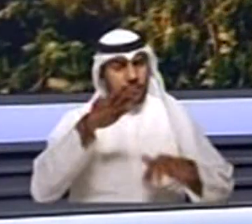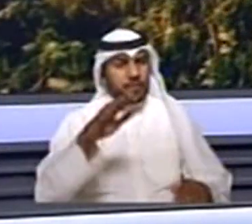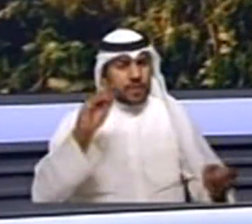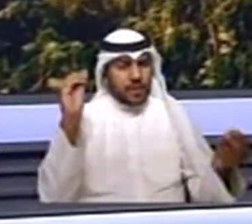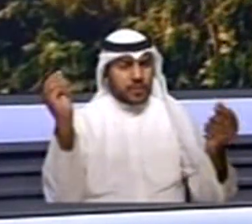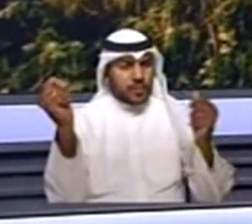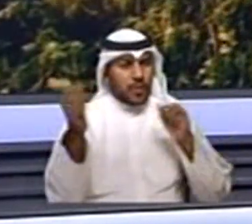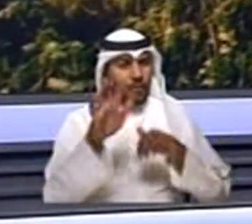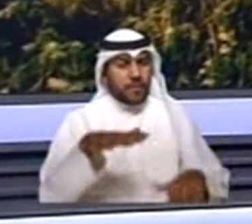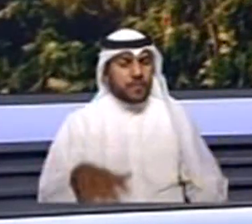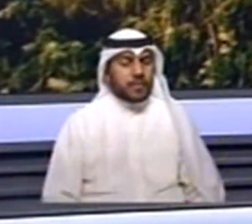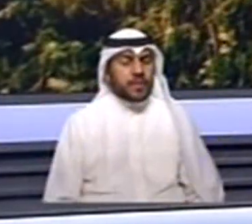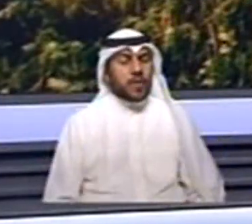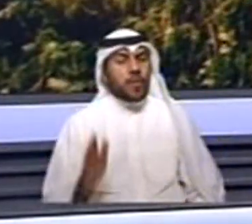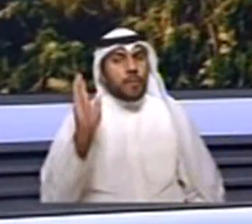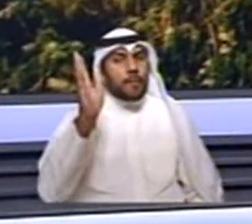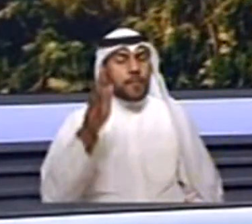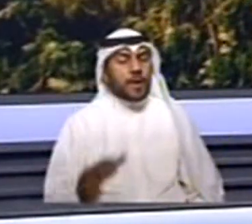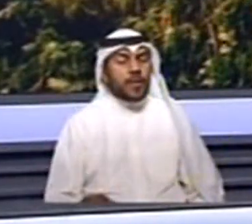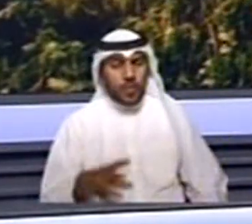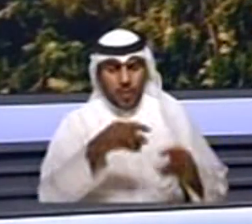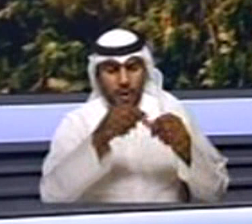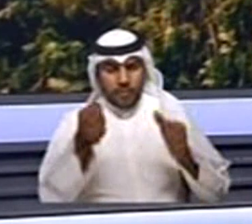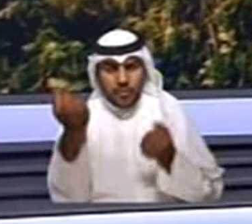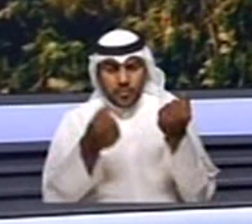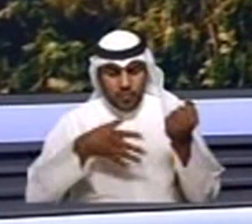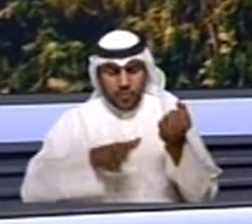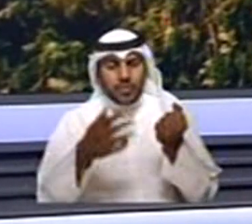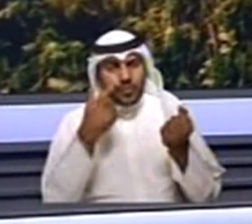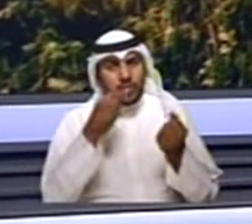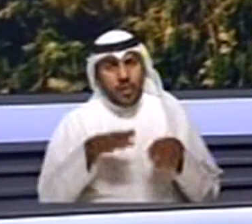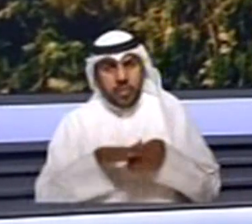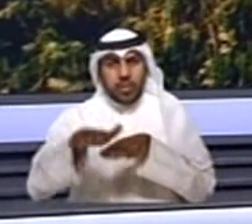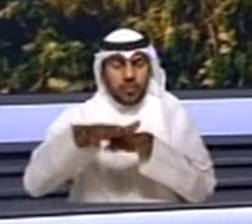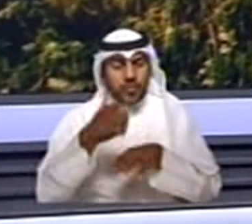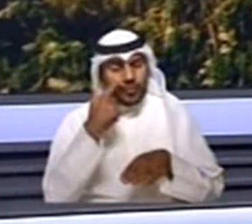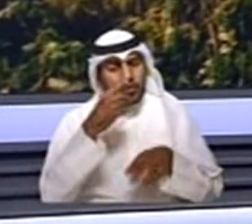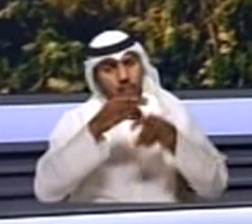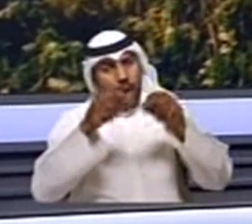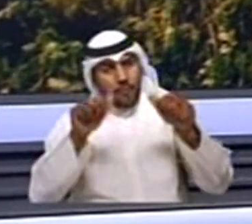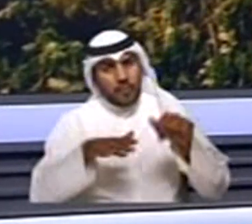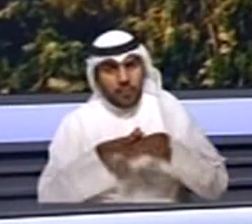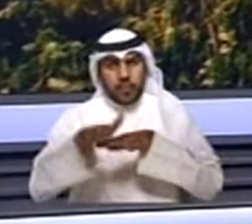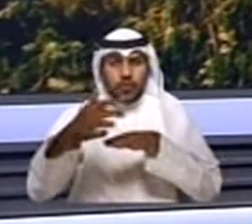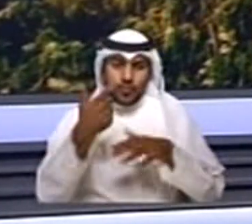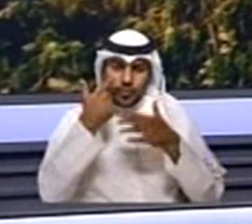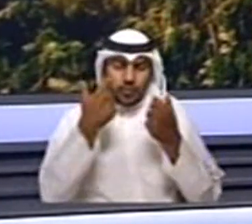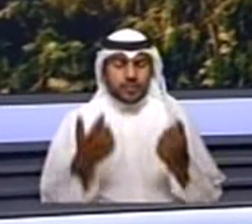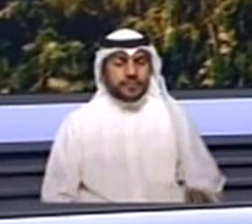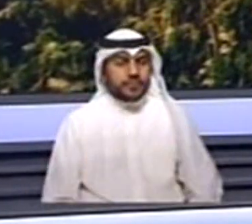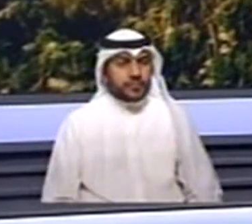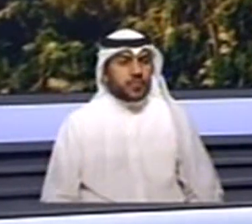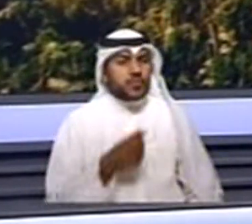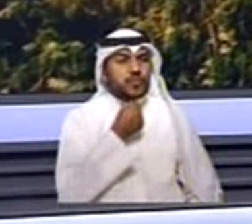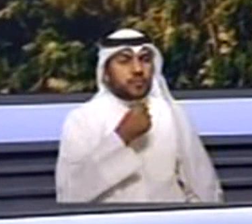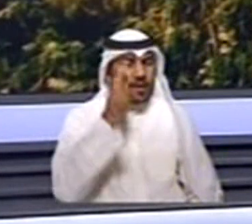الصحراوية والمكشوفة، وأيضا للرمال الزاحفة خاصة على الطرق خارج المدينة، وراح نوافيكم معلومات أكثر عن نشاط الرياح في يومي الجمعة